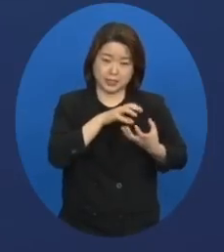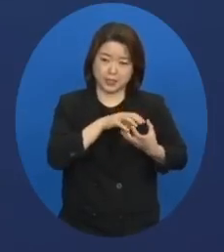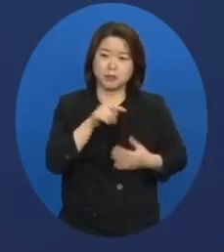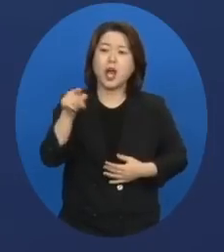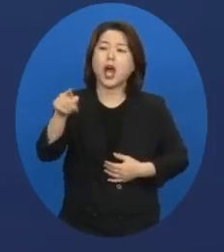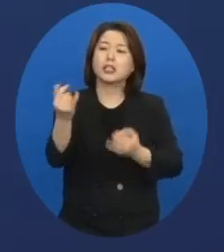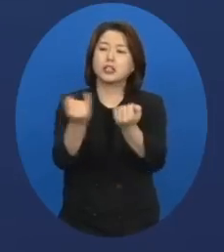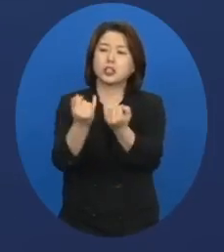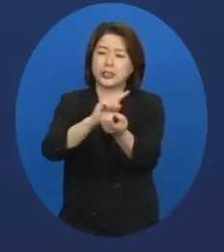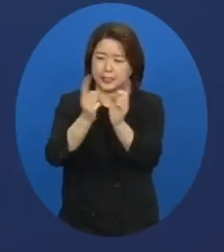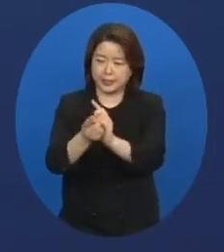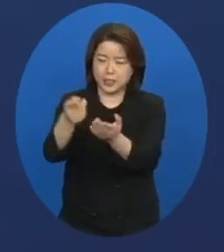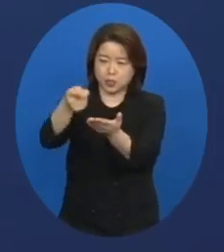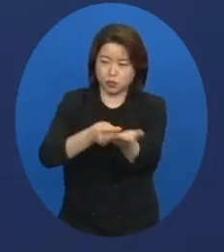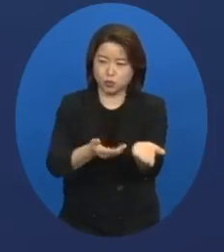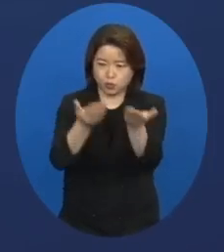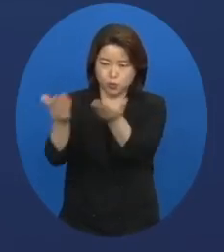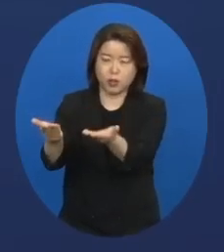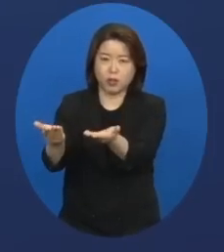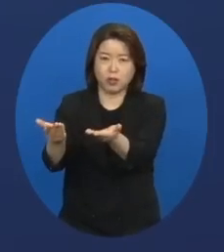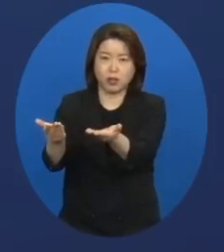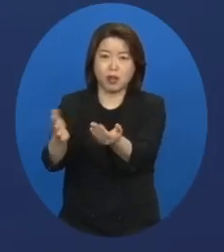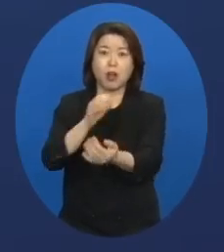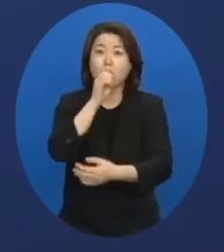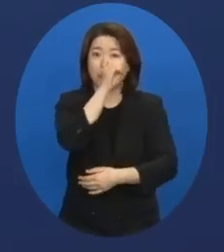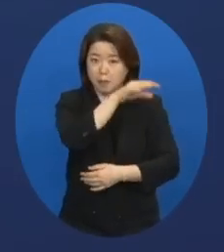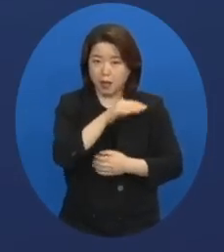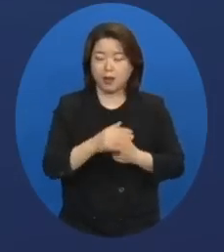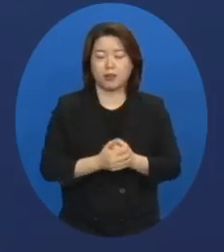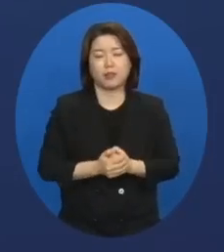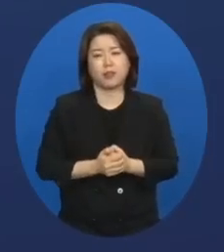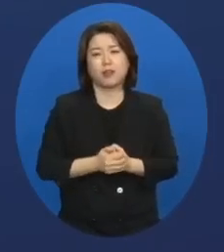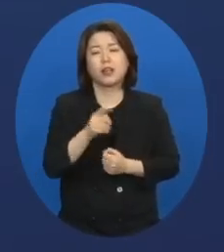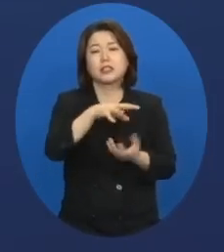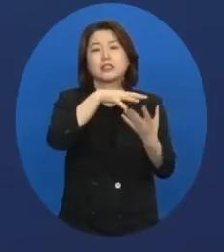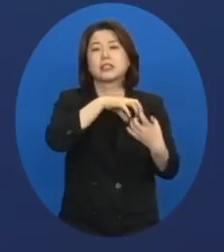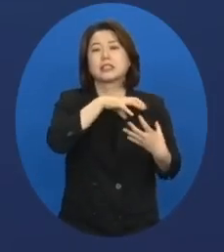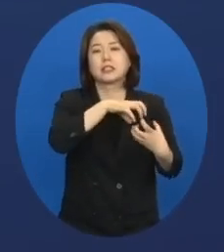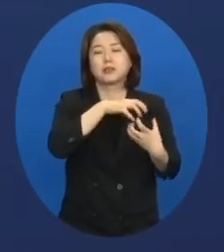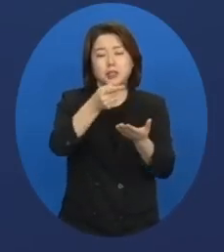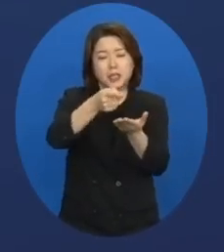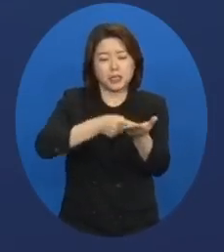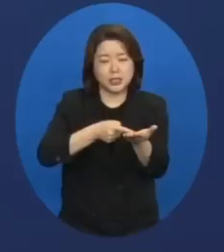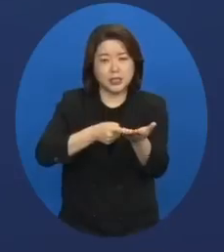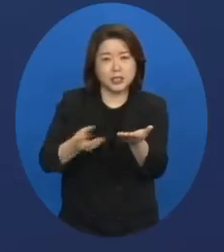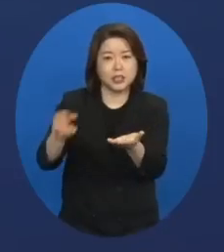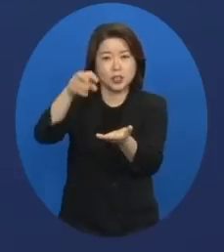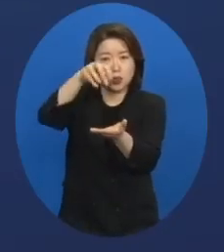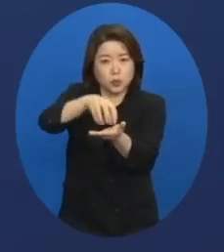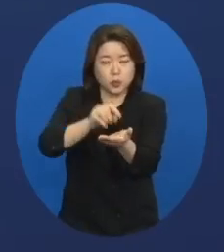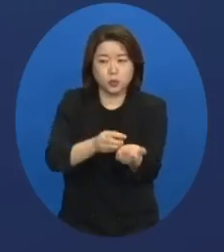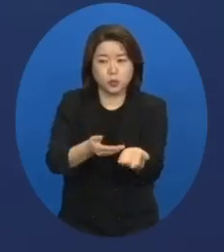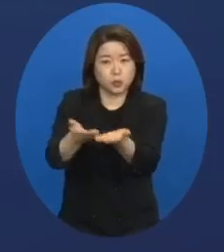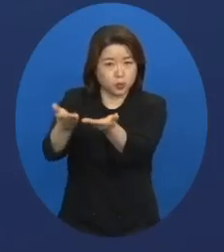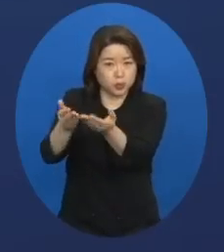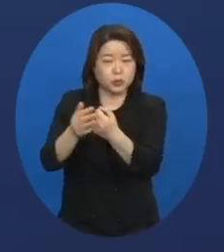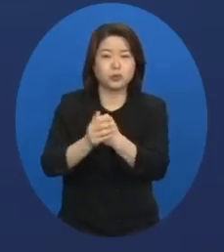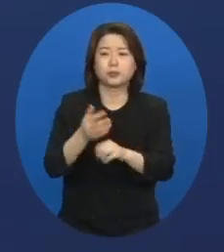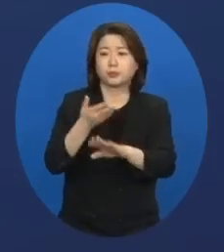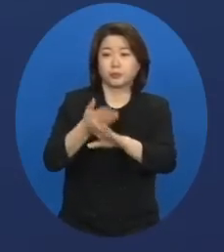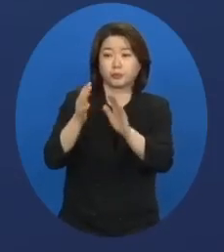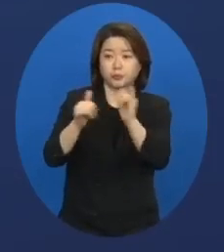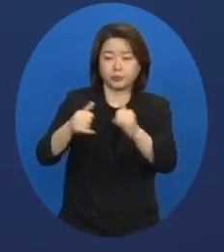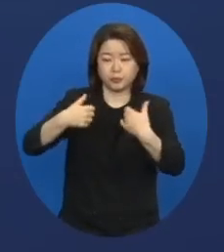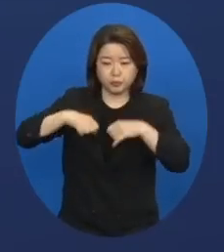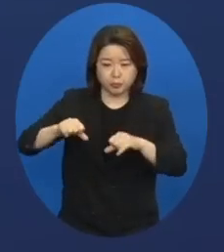주세요. 주치의에게 그렇게 말하고 그 심장 이식 수술을 다른 사람에게